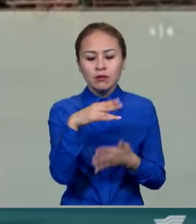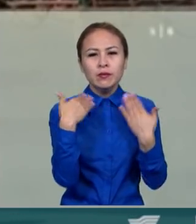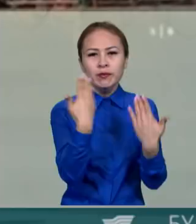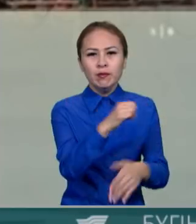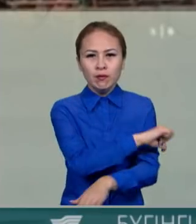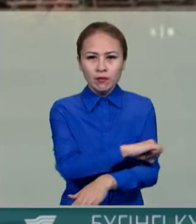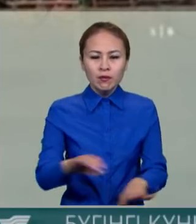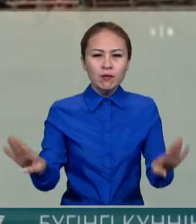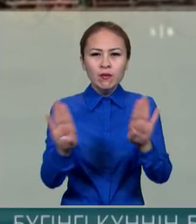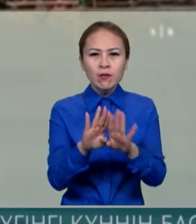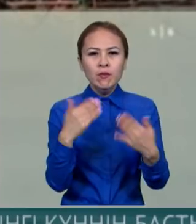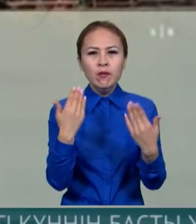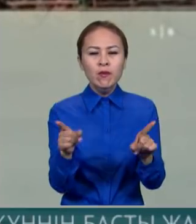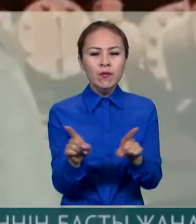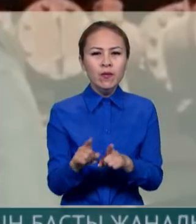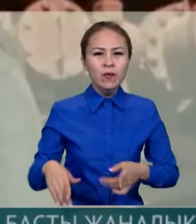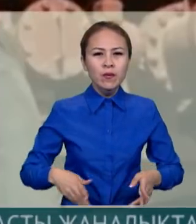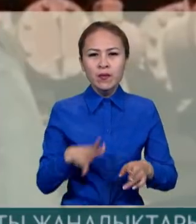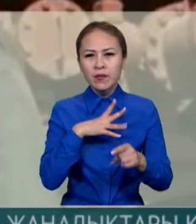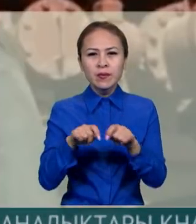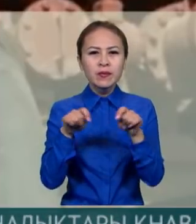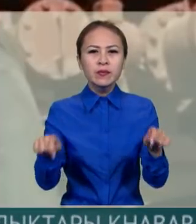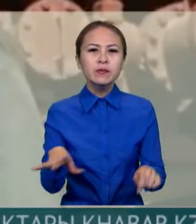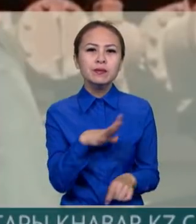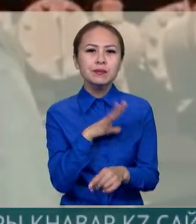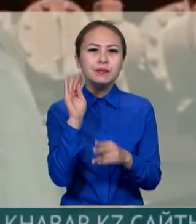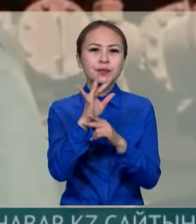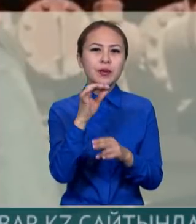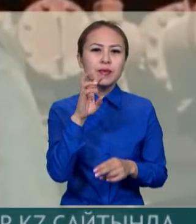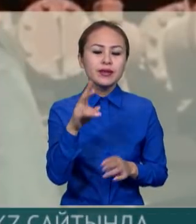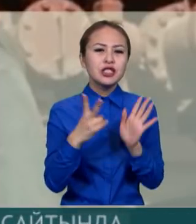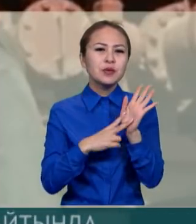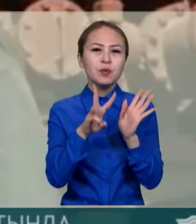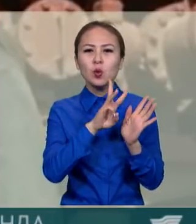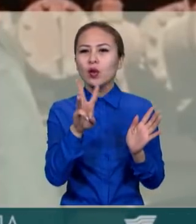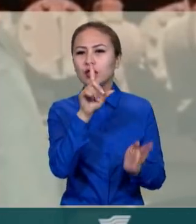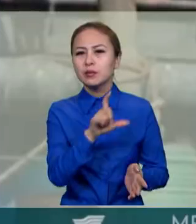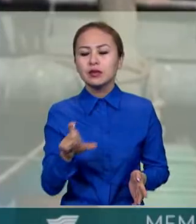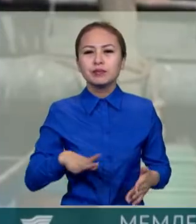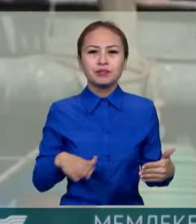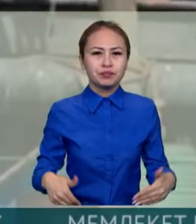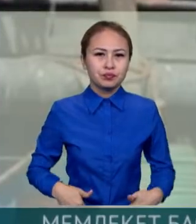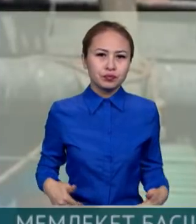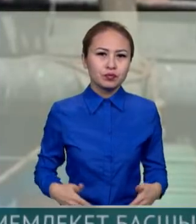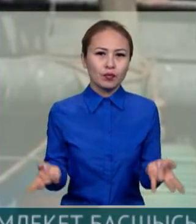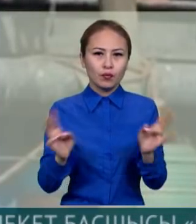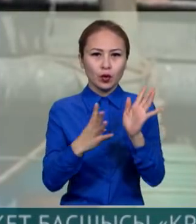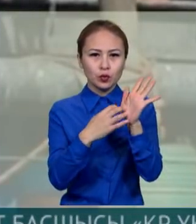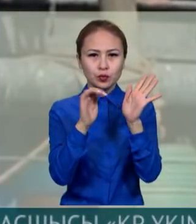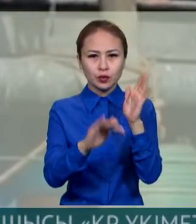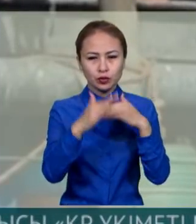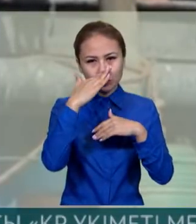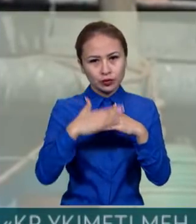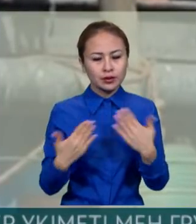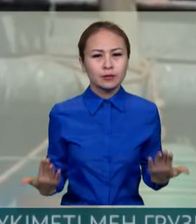Ал шекараны жабу сол қару жолдарын кесуге бағытталған. Айта кетейік, Йеменде 7 миллион адам ашаршылықтың азағы алдында тұр. 900